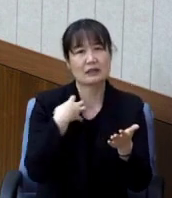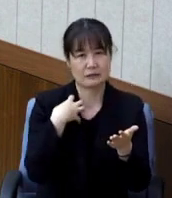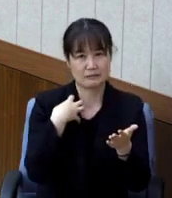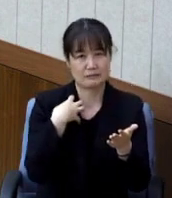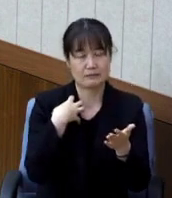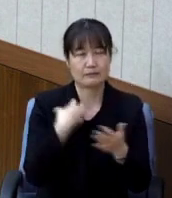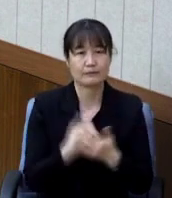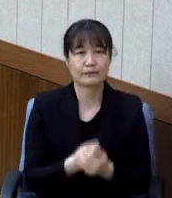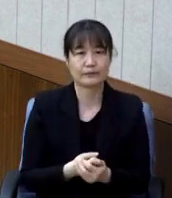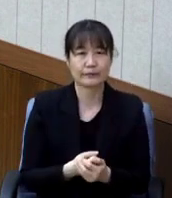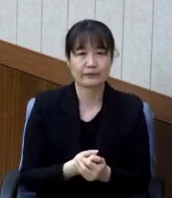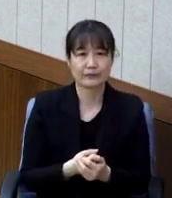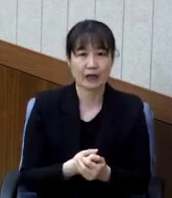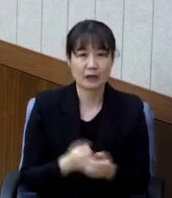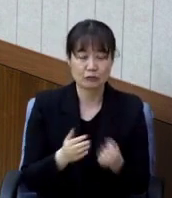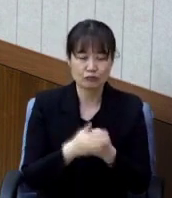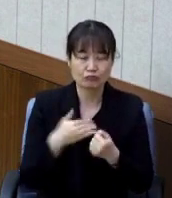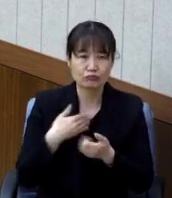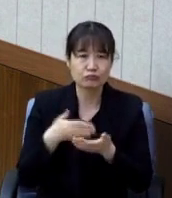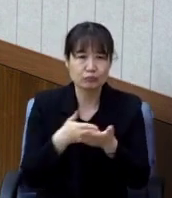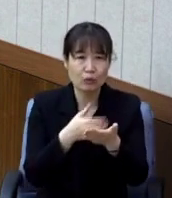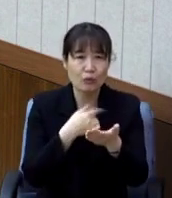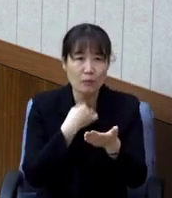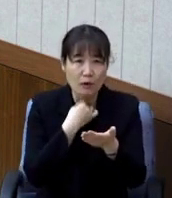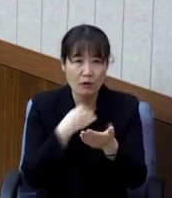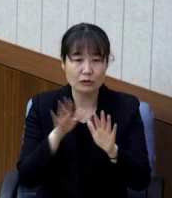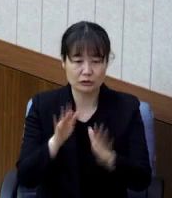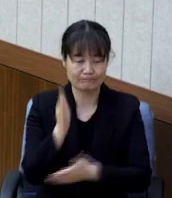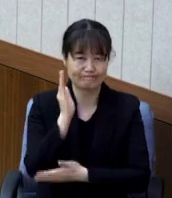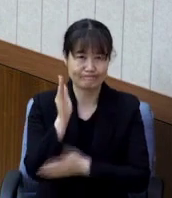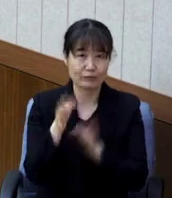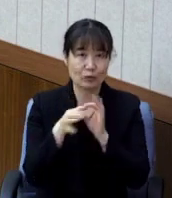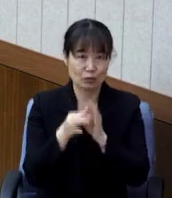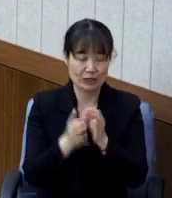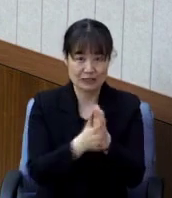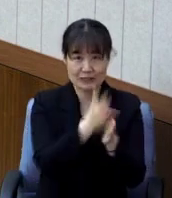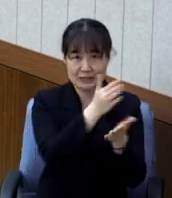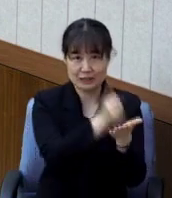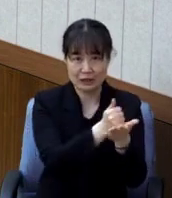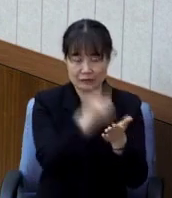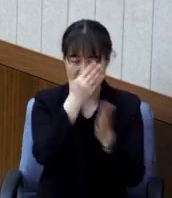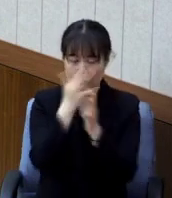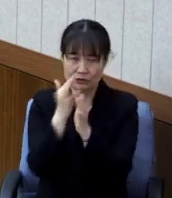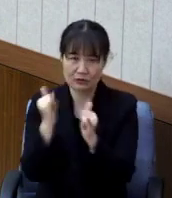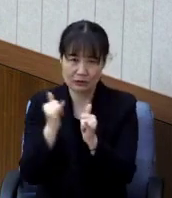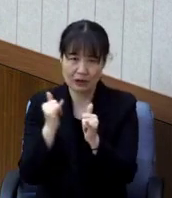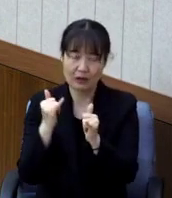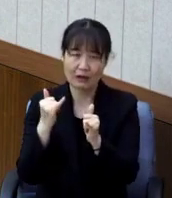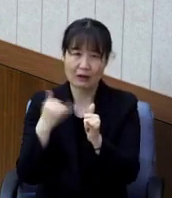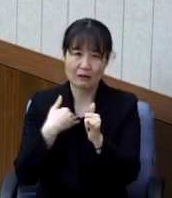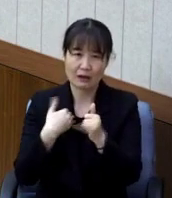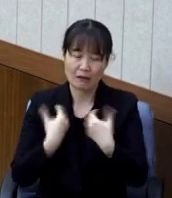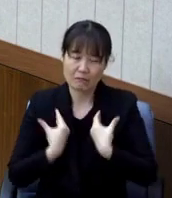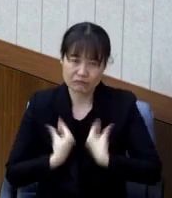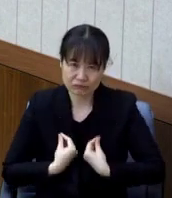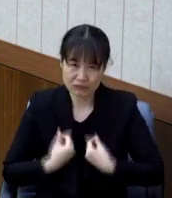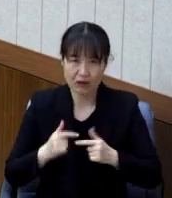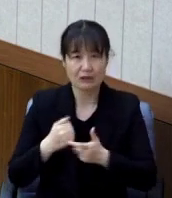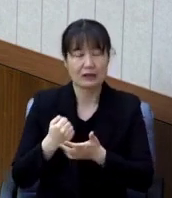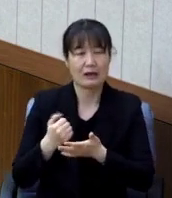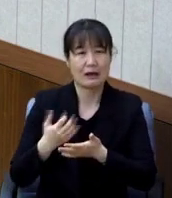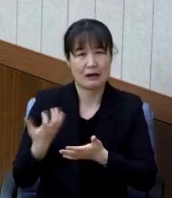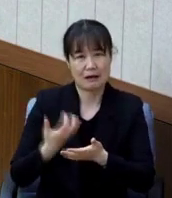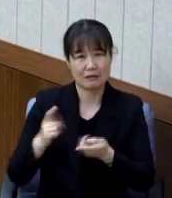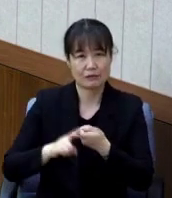때문입니다. 그래서 제안드립니다. 이제 발언을 통해 시장님이 청년들의 박탈감과 아픔에 조금이라도